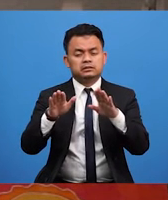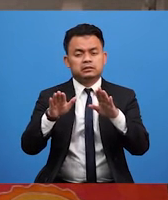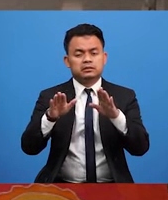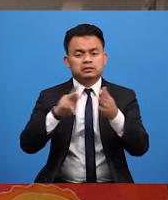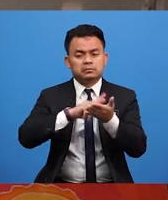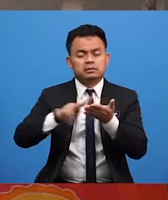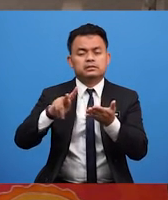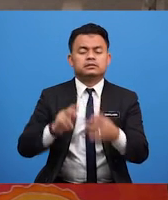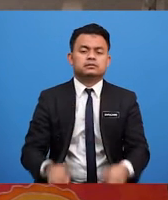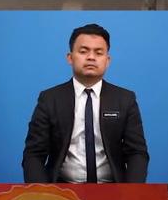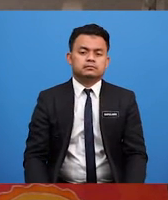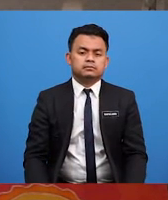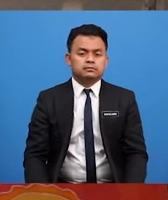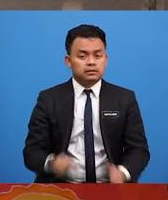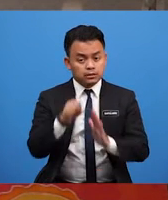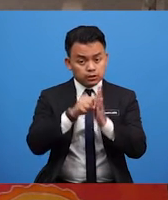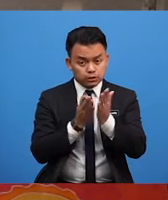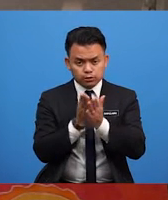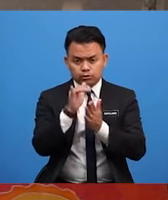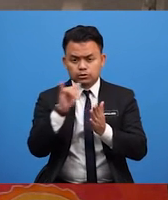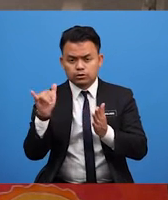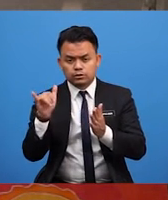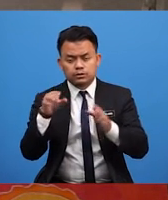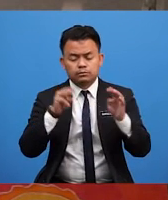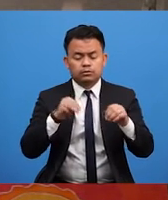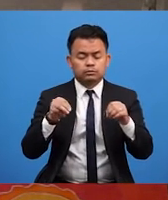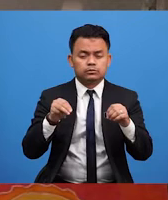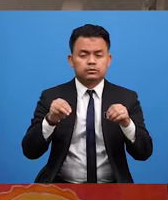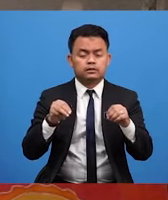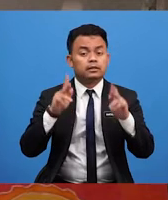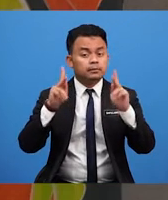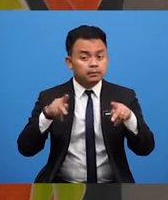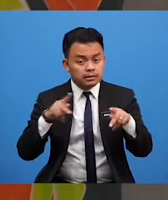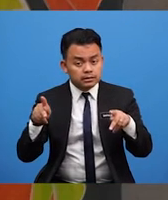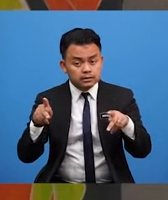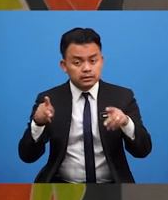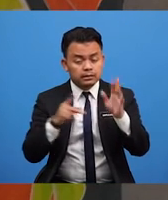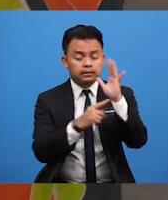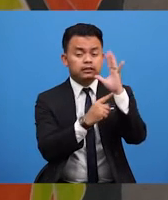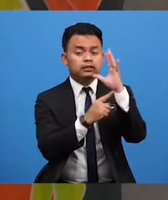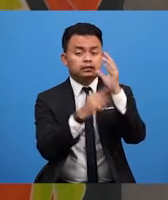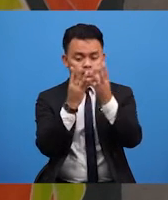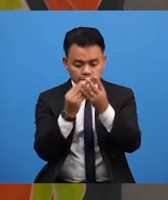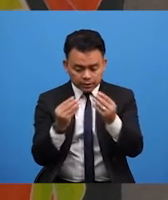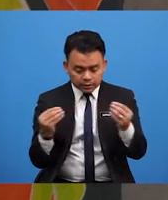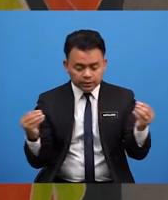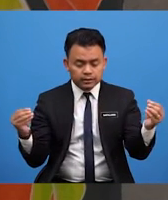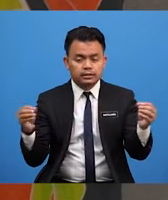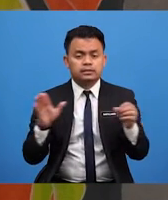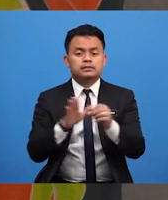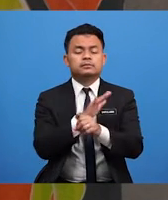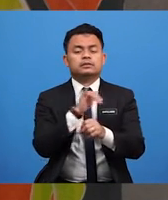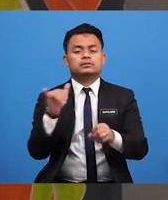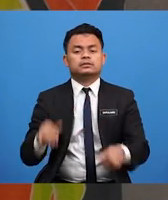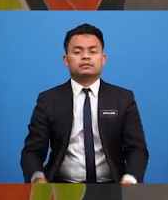Seterusnya, murid-murid pastikan lilin telah cair sepenuhnya Kemudian rendamkan blok terap ke